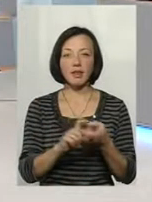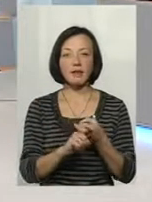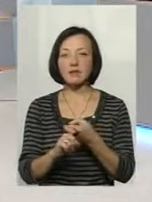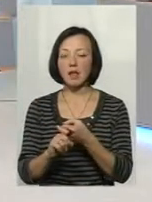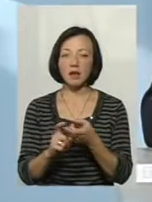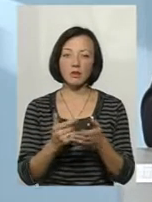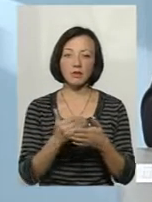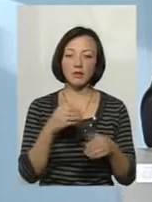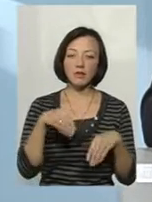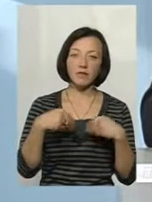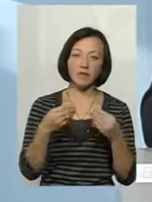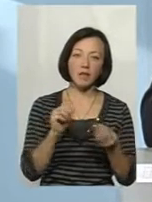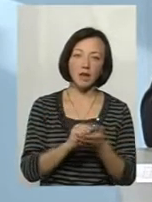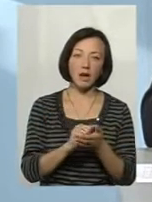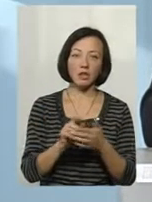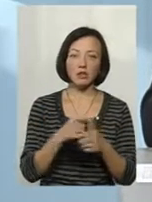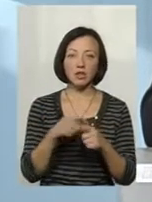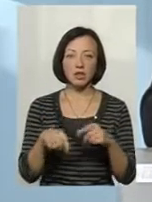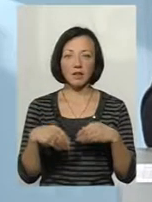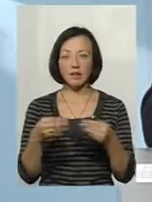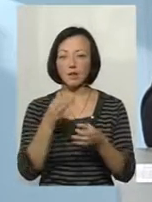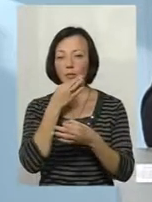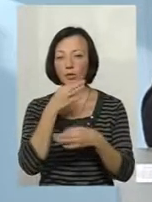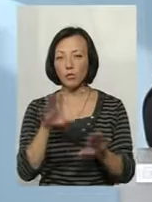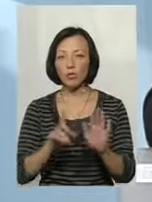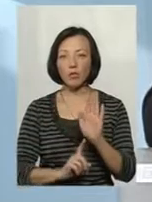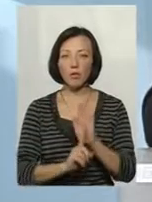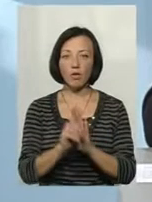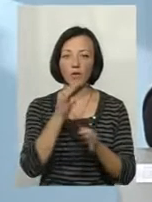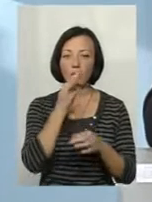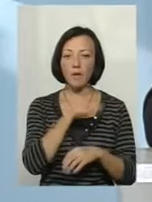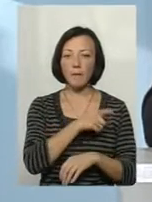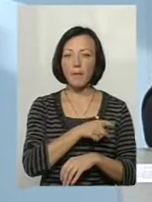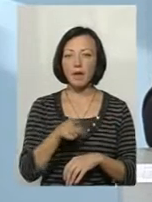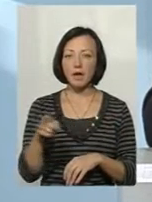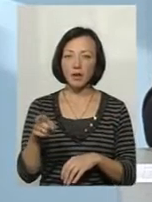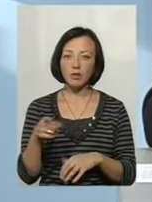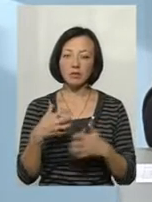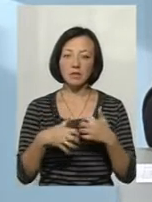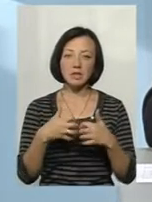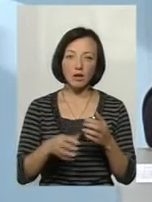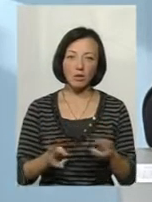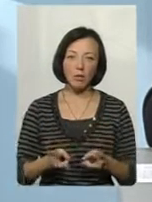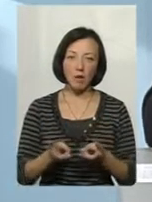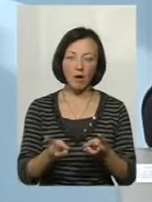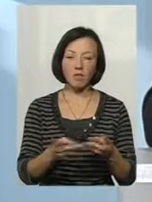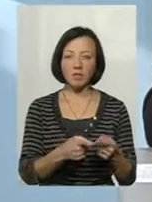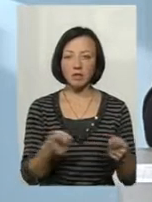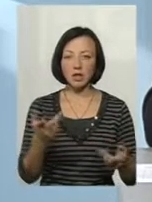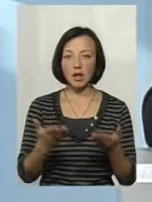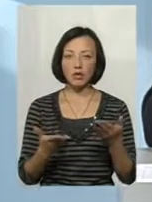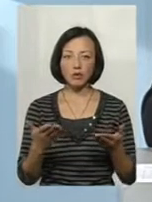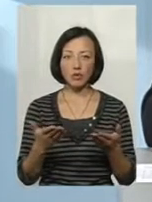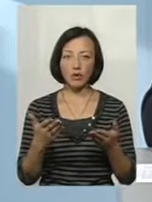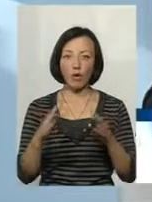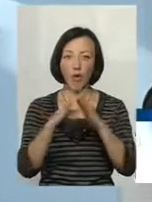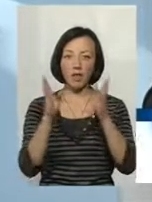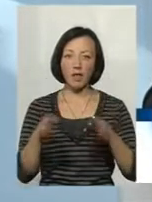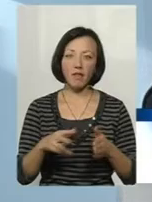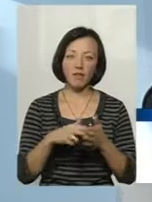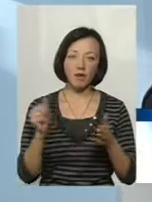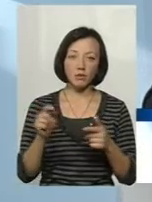того, виданий акт чи не виданий. Це при будь-якому пуску, в будь-який період, посеред опалювального сезону, якщо десь котел виключився,